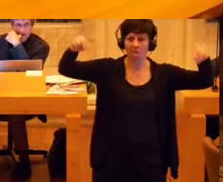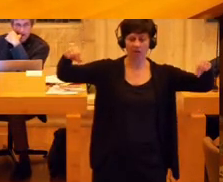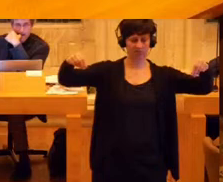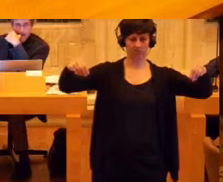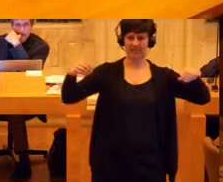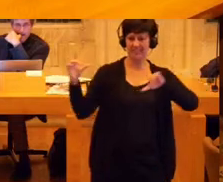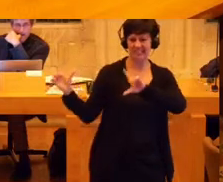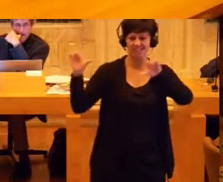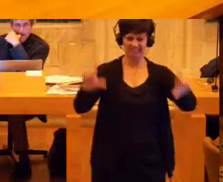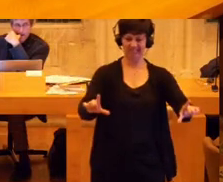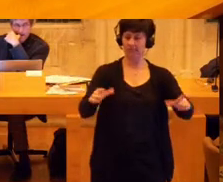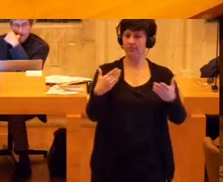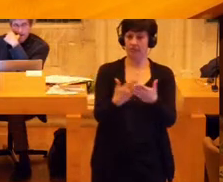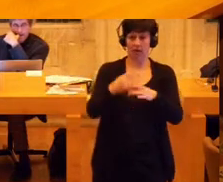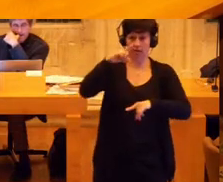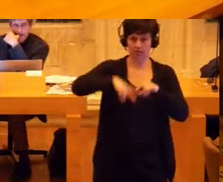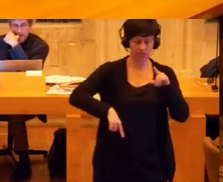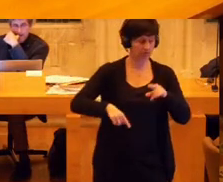seront par ailleurs interdites.